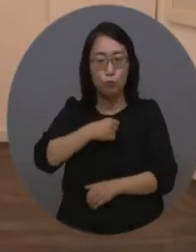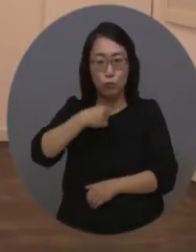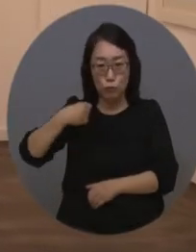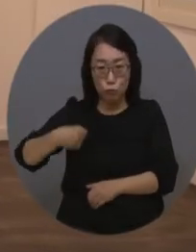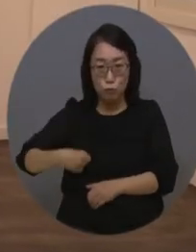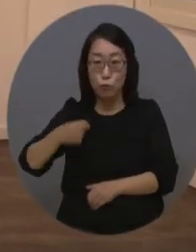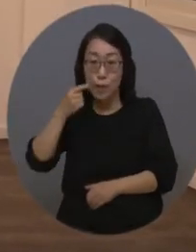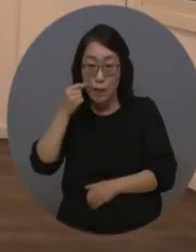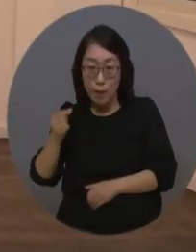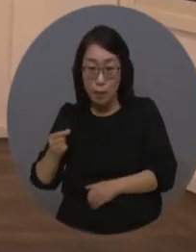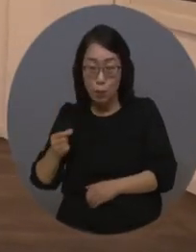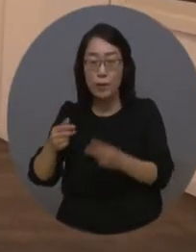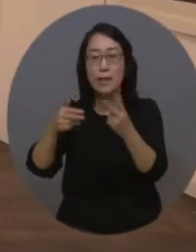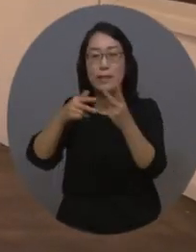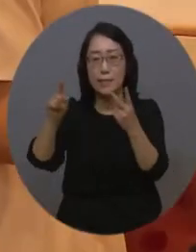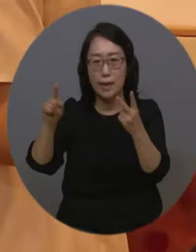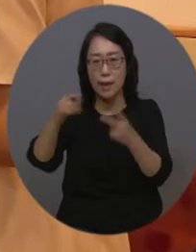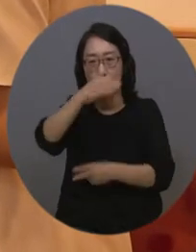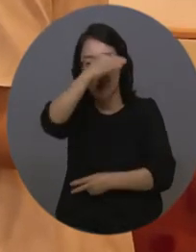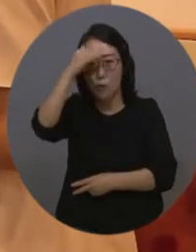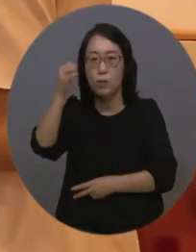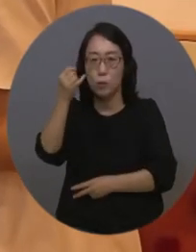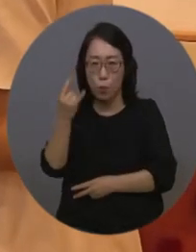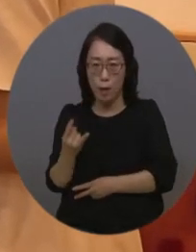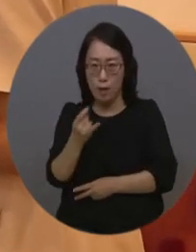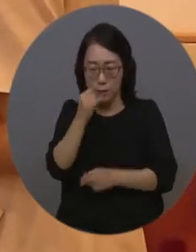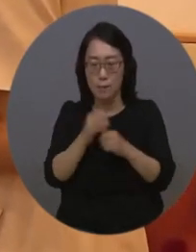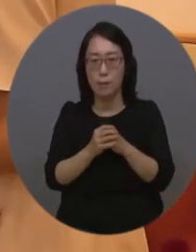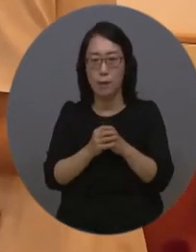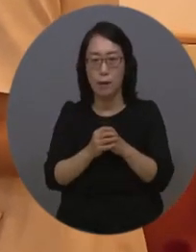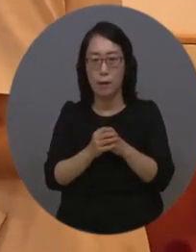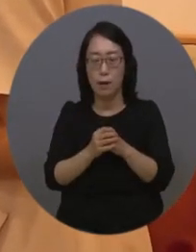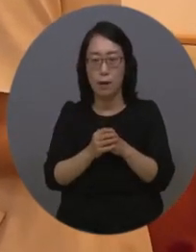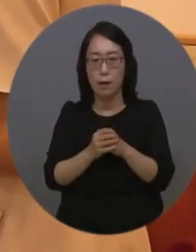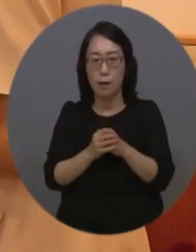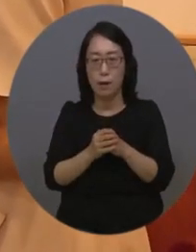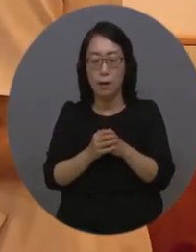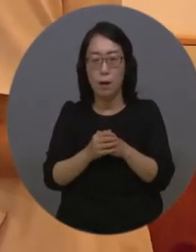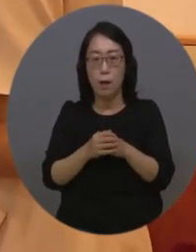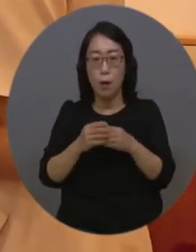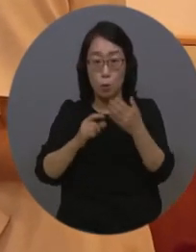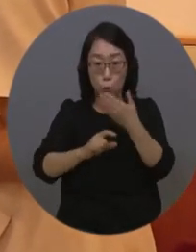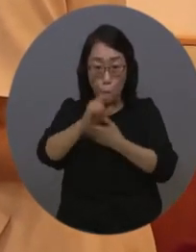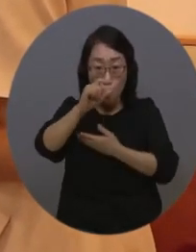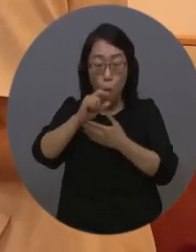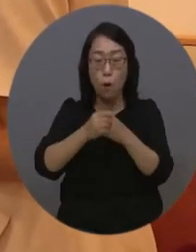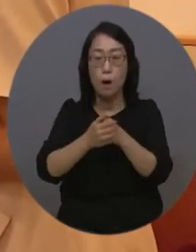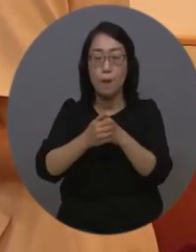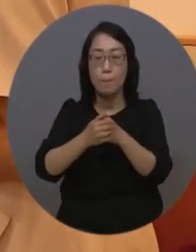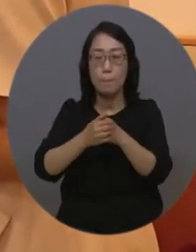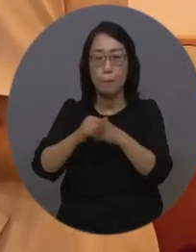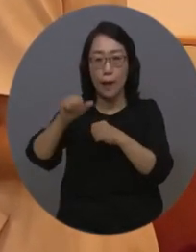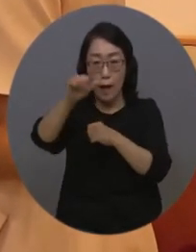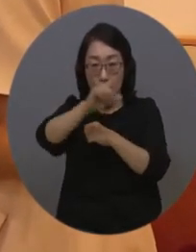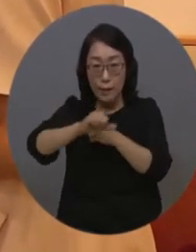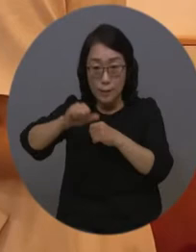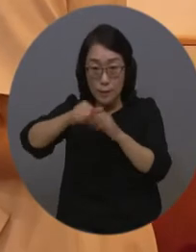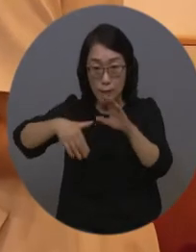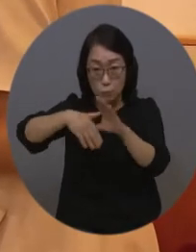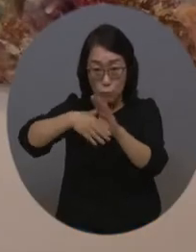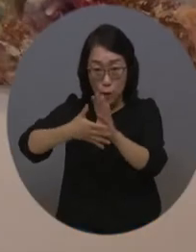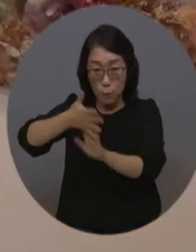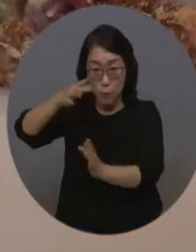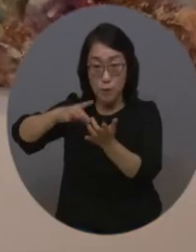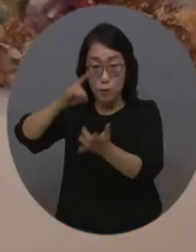걸쳐 열리고 있습니다 일전 21년 동아시아 문화도시로 지정된 한중일 3국의 도시 중